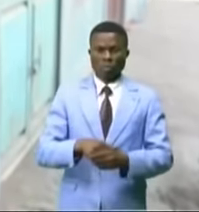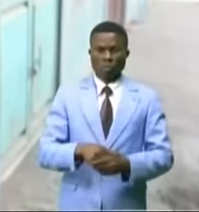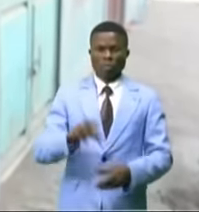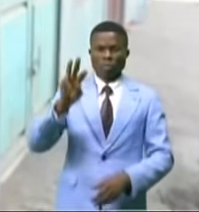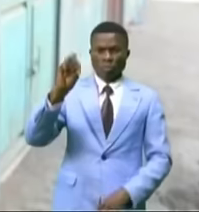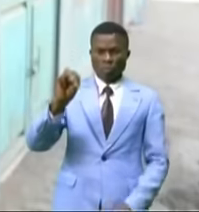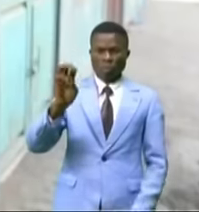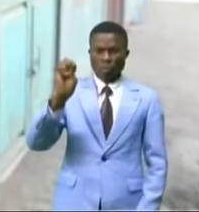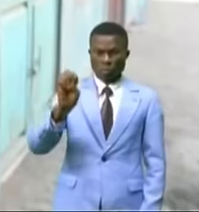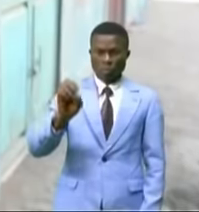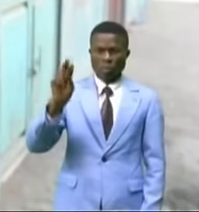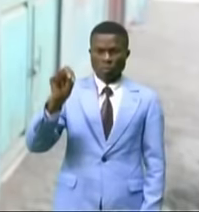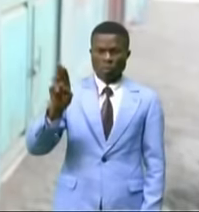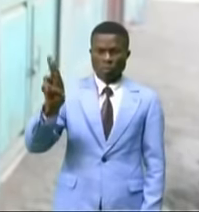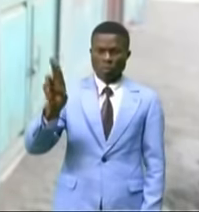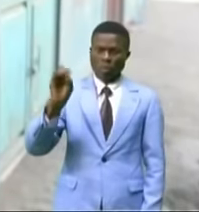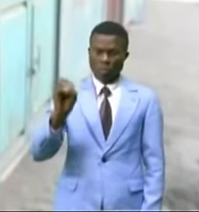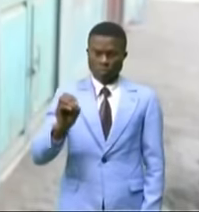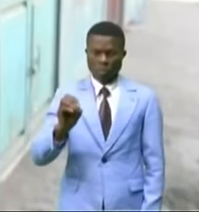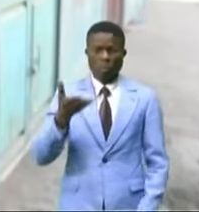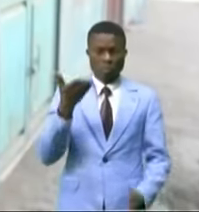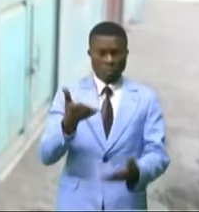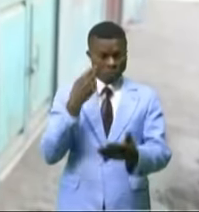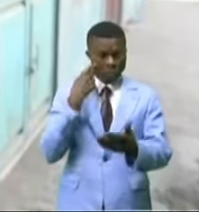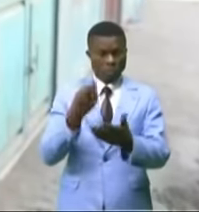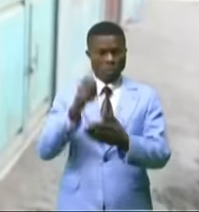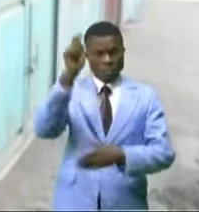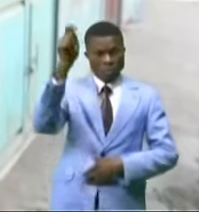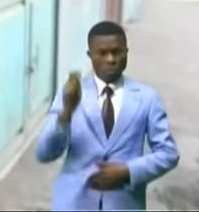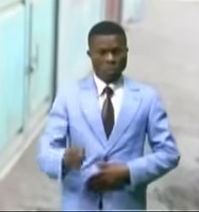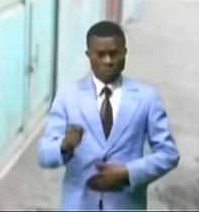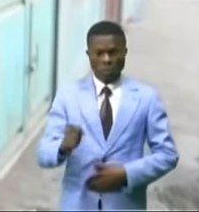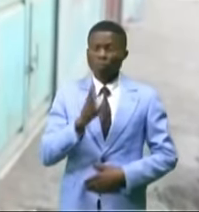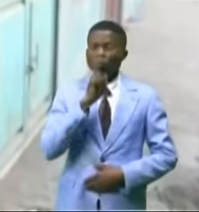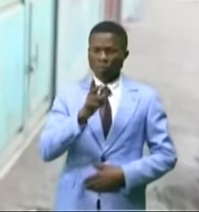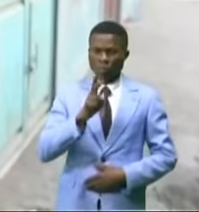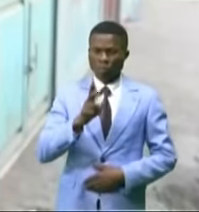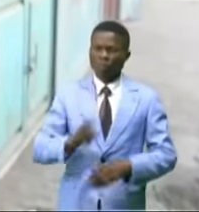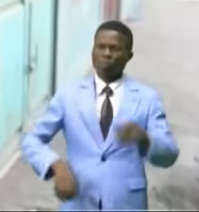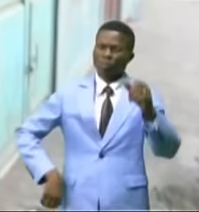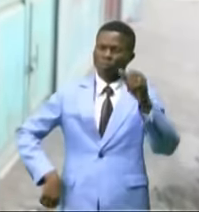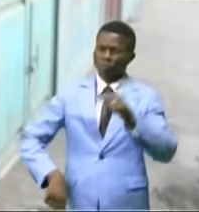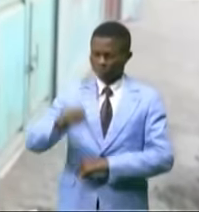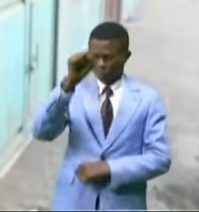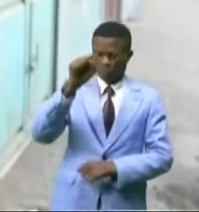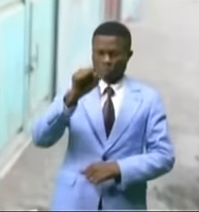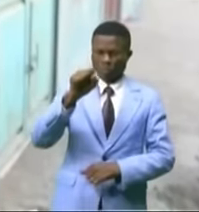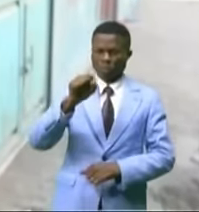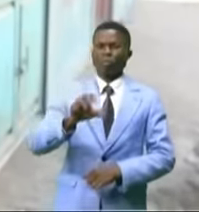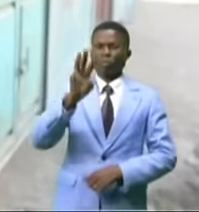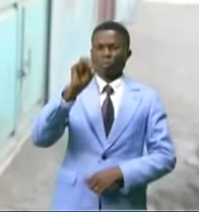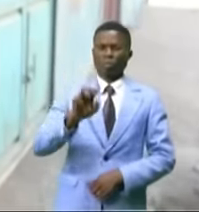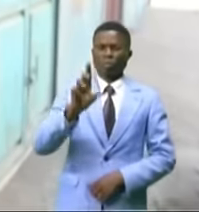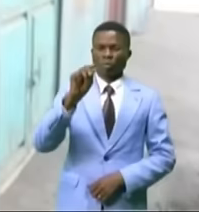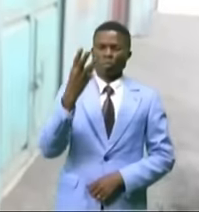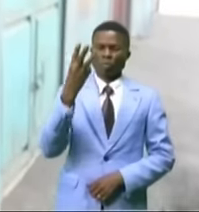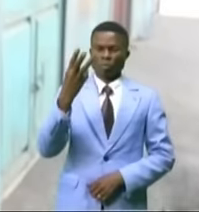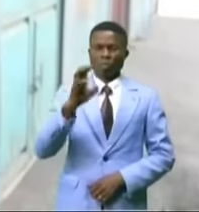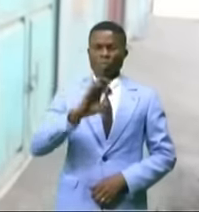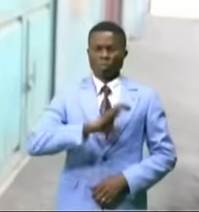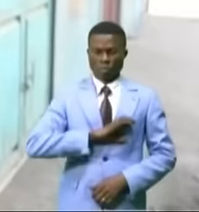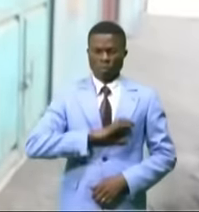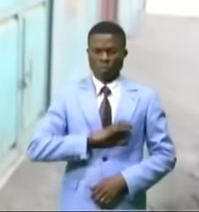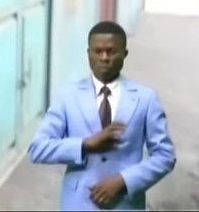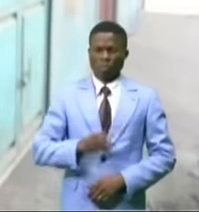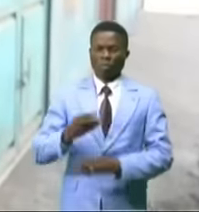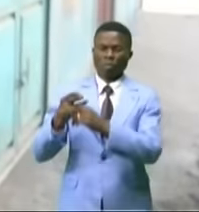là-bas. C'est là que nos voyants combattants ont réussi de pousser ces. La police est pour le